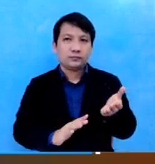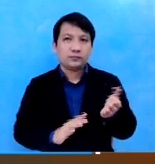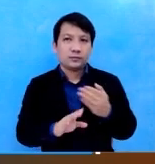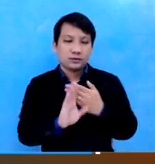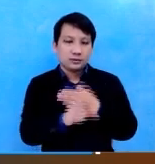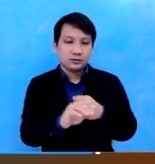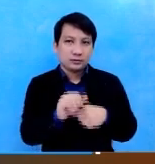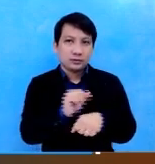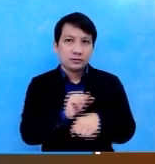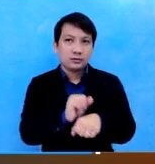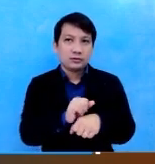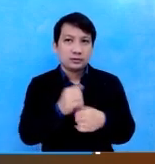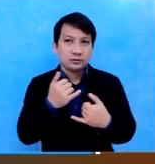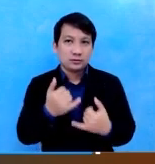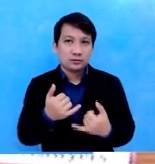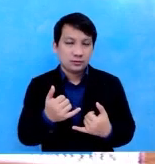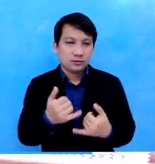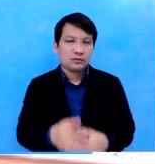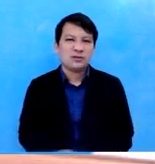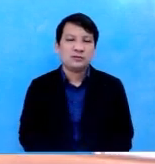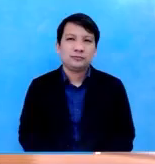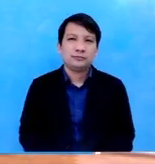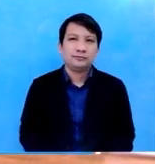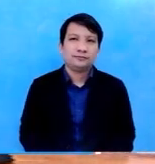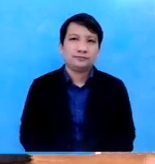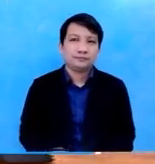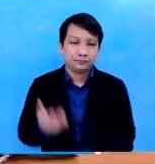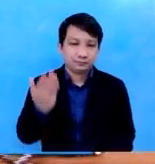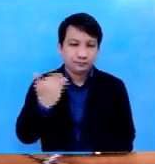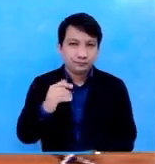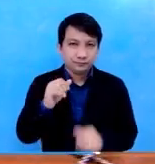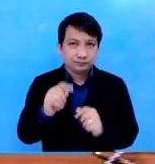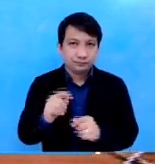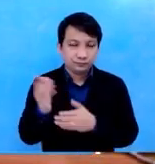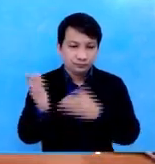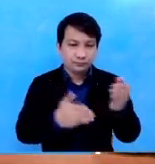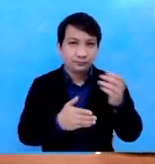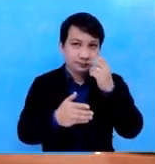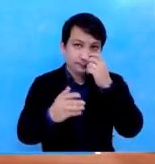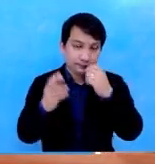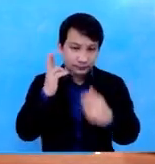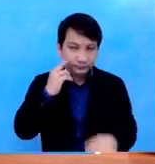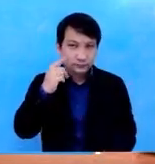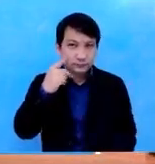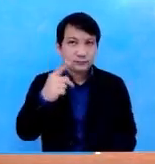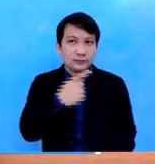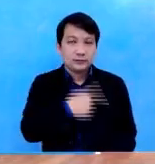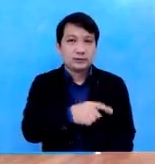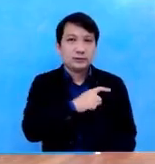daw sa Senado si Senador Padilla ngayong araw. Nitong Hunyo lang nang maospital din si Senador Padilla sa Spain dahil